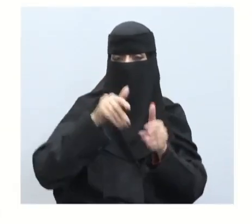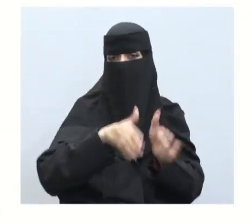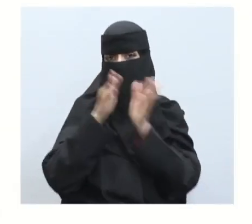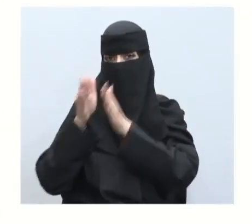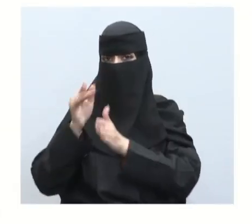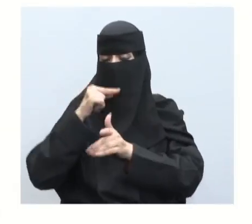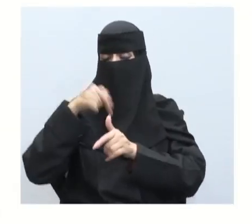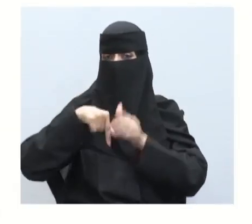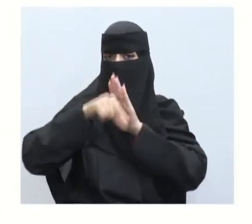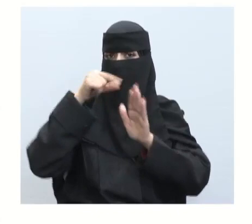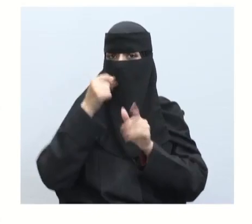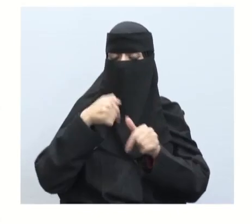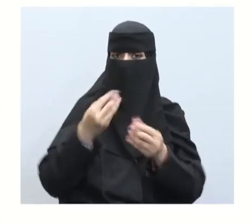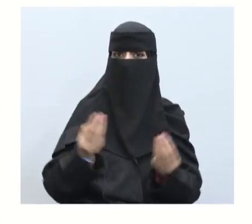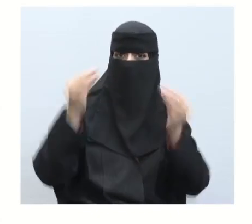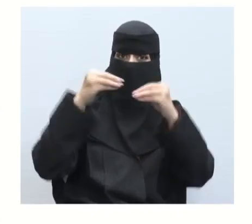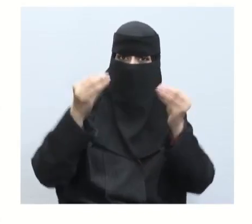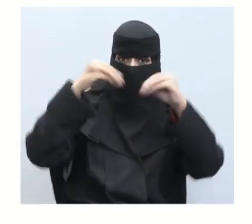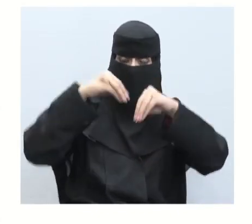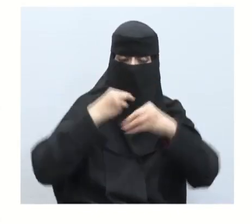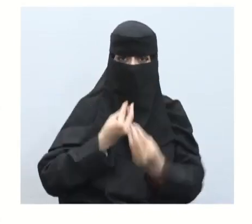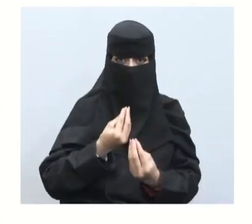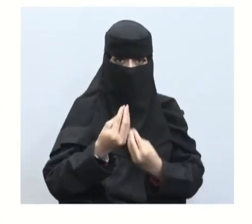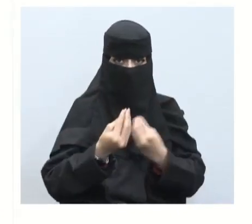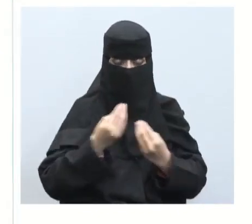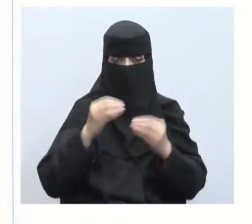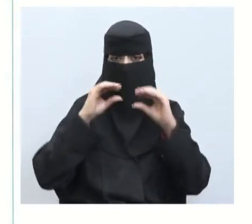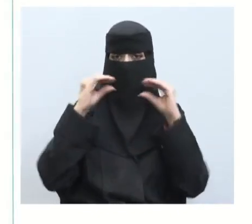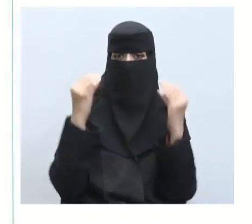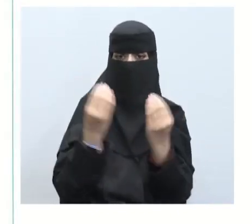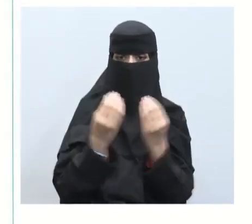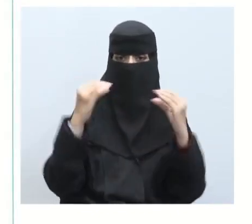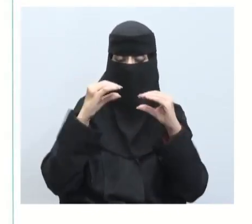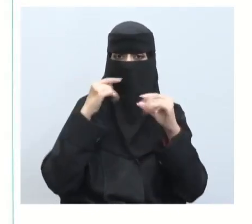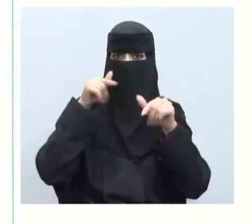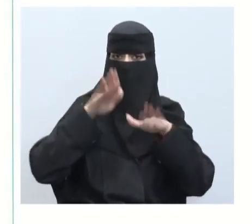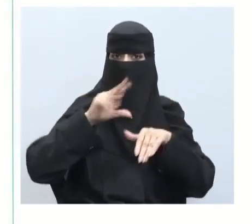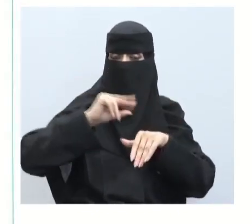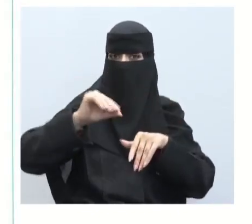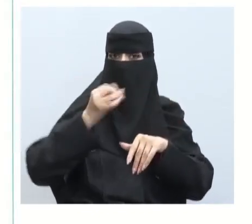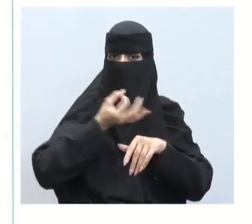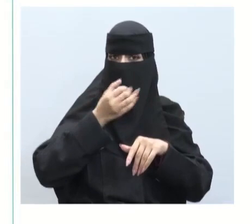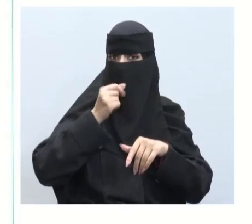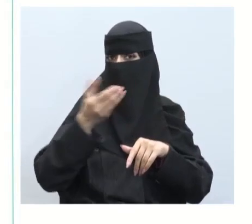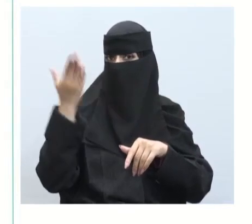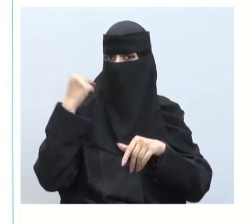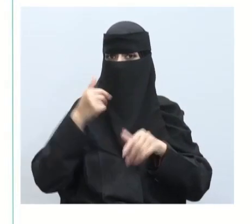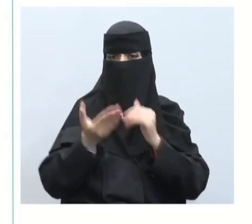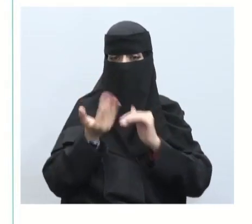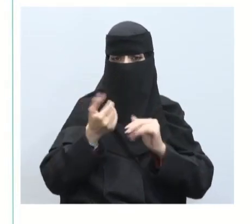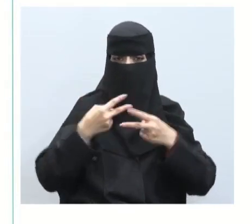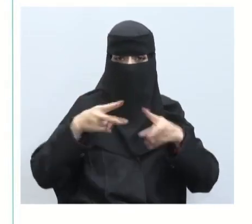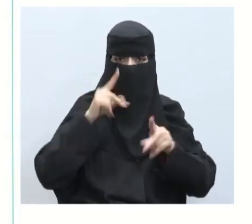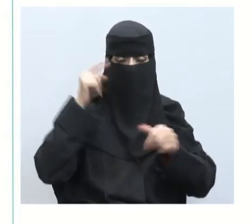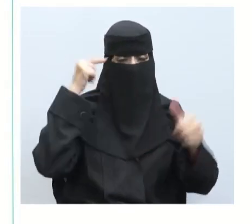فيه عن زياده فاعليه الاداره لكن كما اعتدنا قبل ان نبدا في الدرس